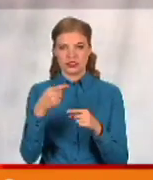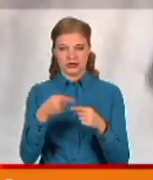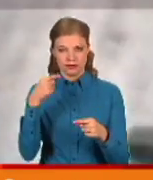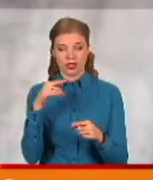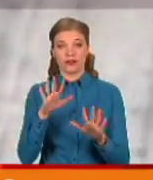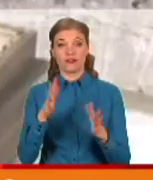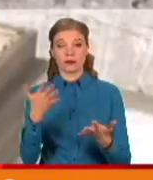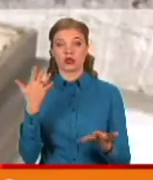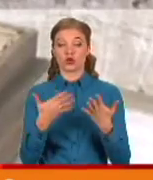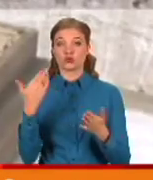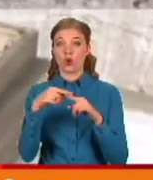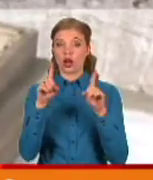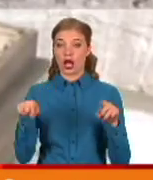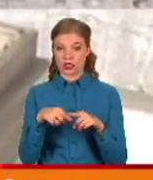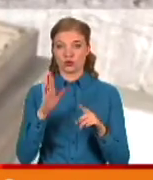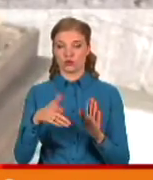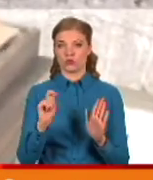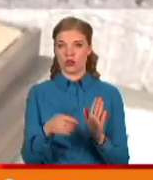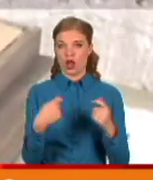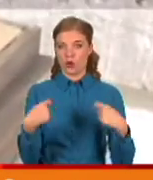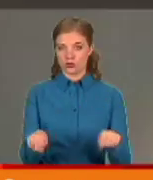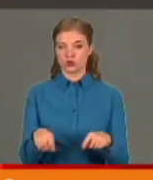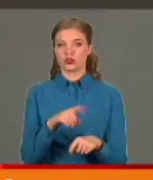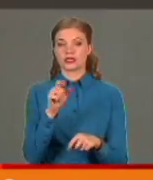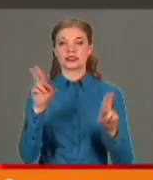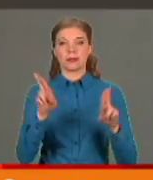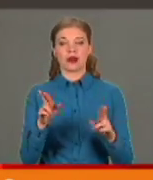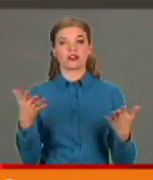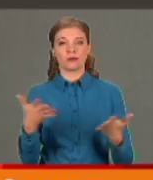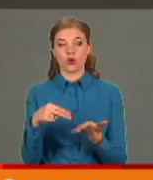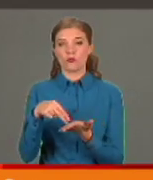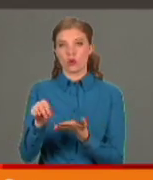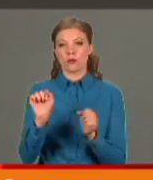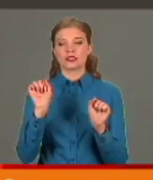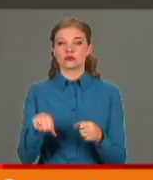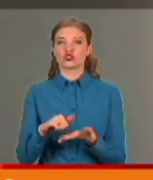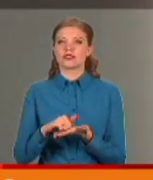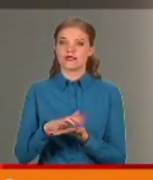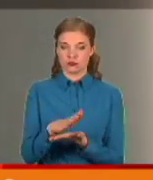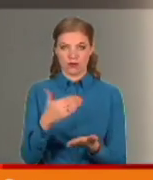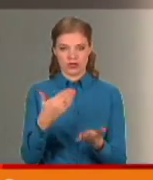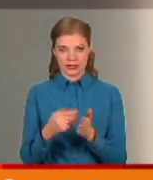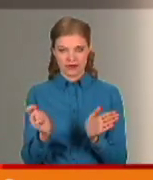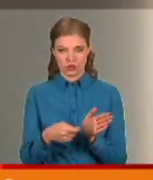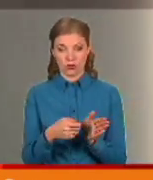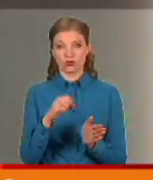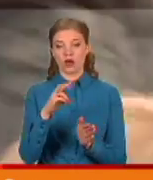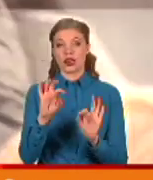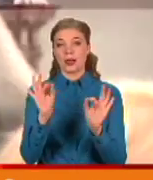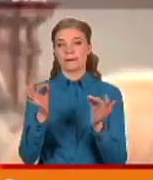на той випадок, якщо його картину виставлять на аукціон, за правилами якого покупець може відмовитися від лоту.